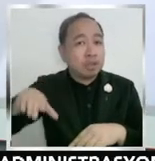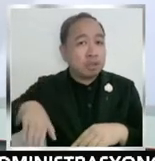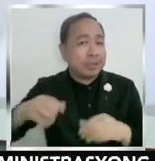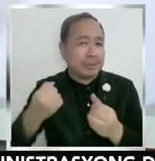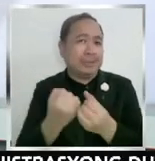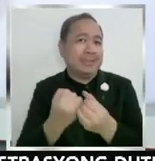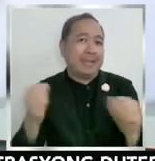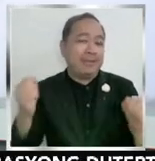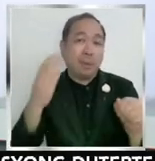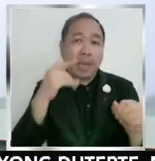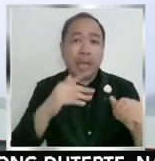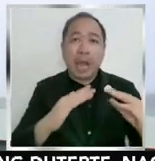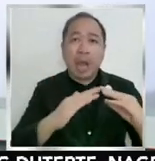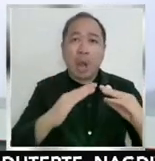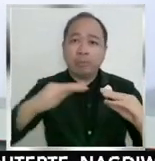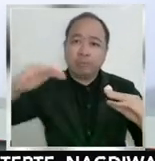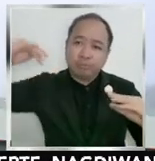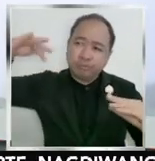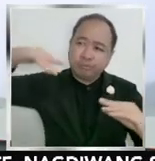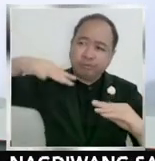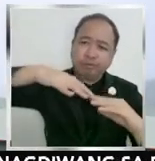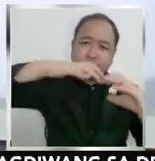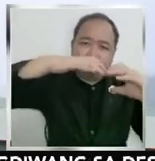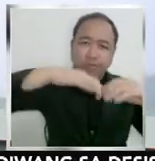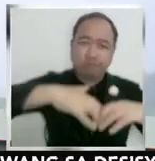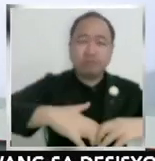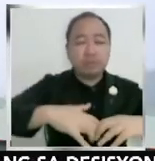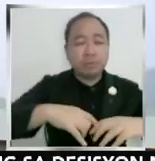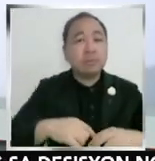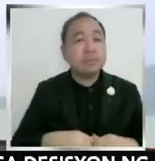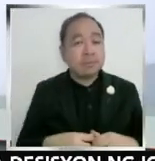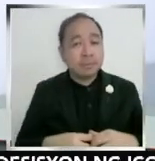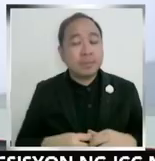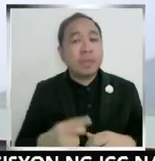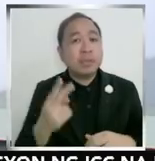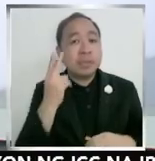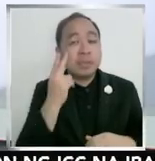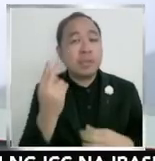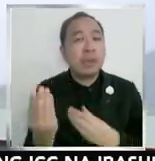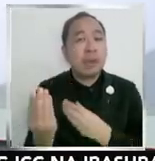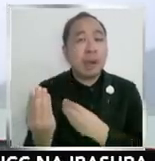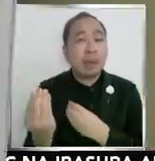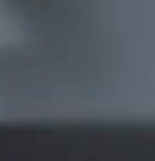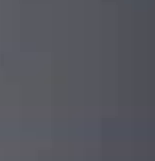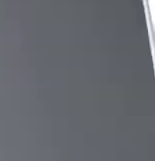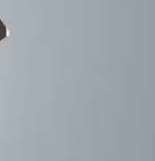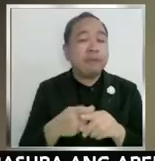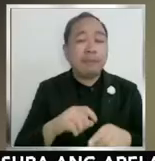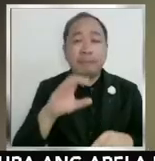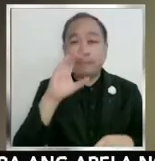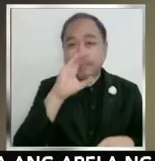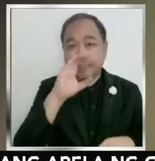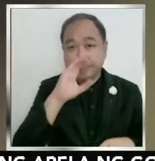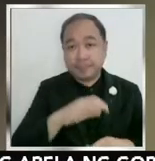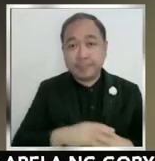kanilang bahay. Nakatutok si Femery Dumabok ng GMA Regional TV Balitang Bisda.